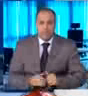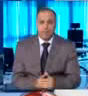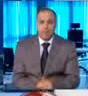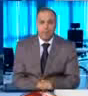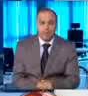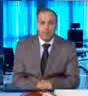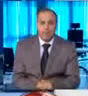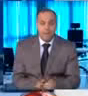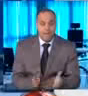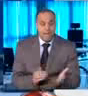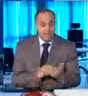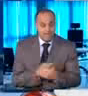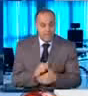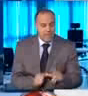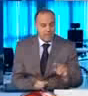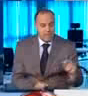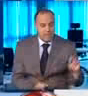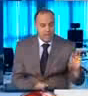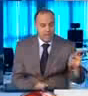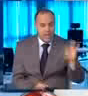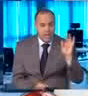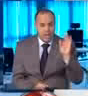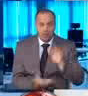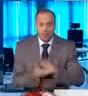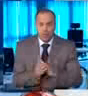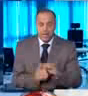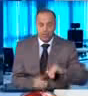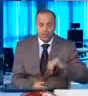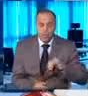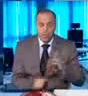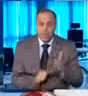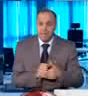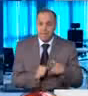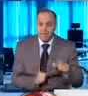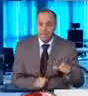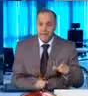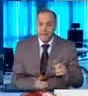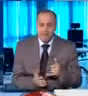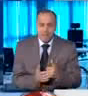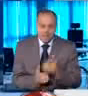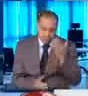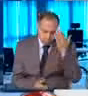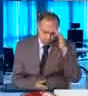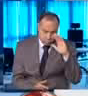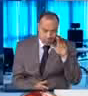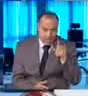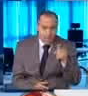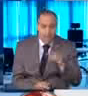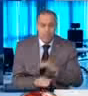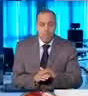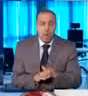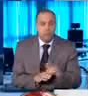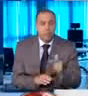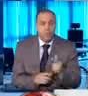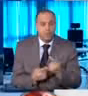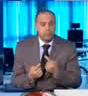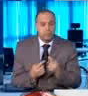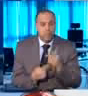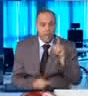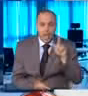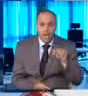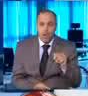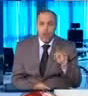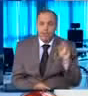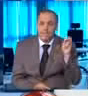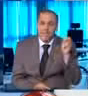وفي القطاع الفلاحي دائما اختارت جمعية الشبان الفلاحين بسند أن تخصص المحور الرئيسي لتظاهرة أيام